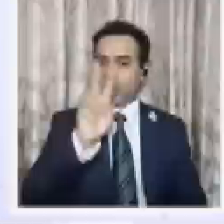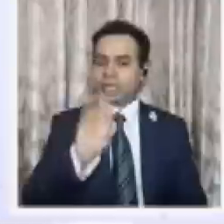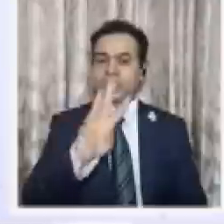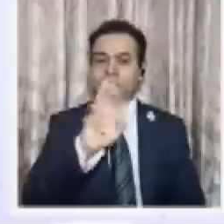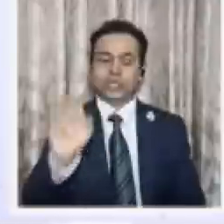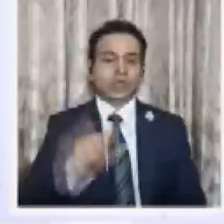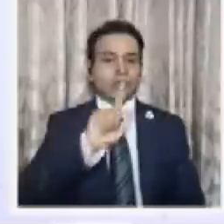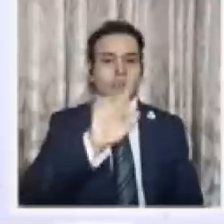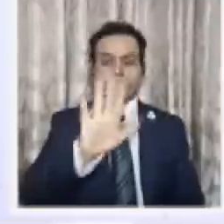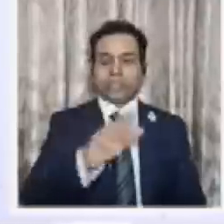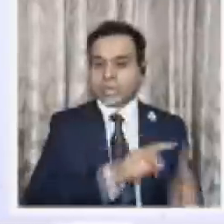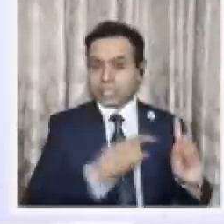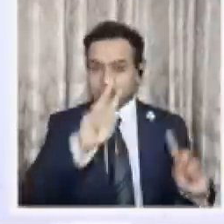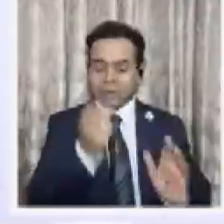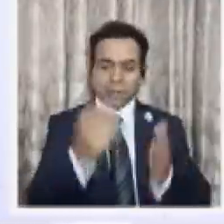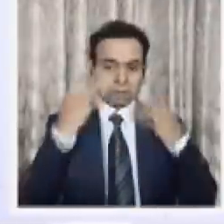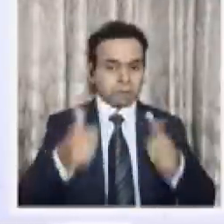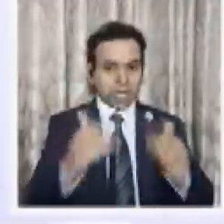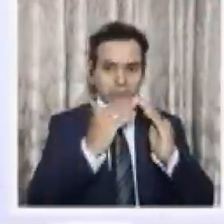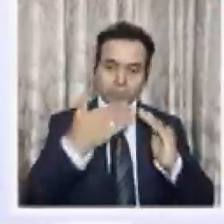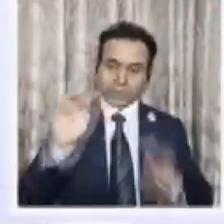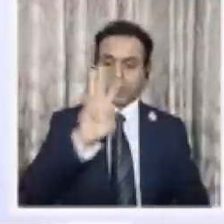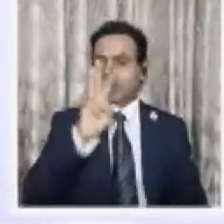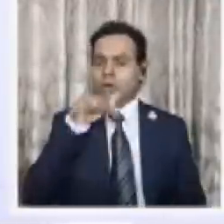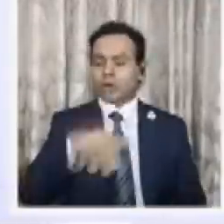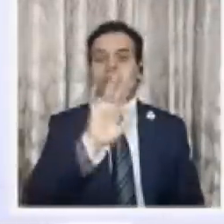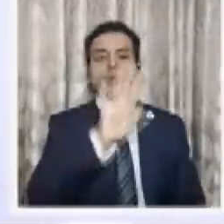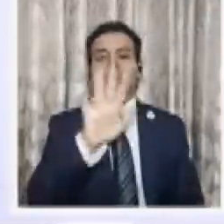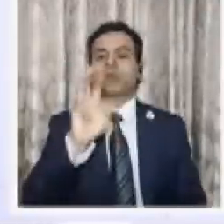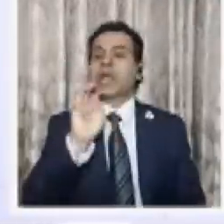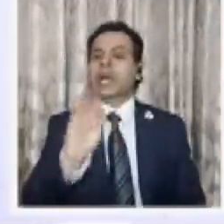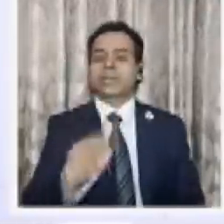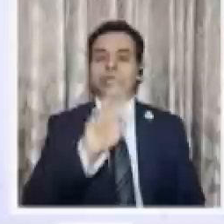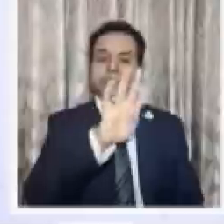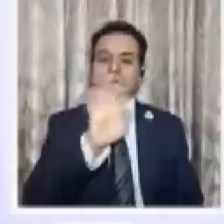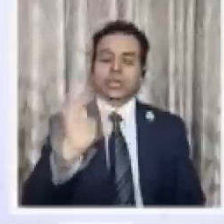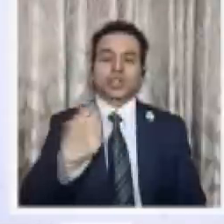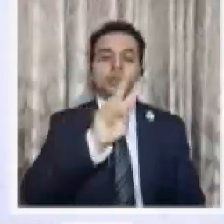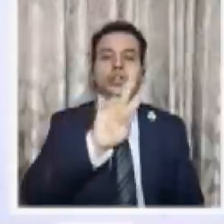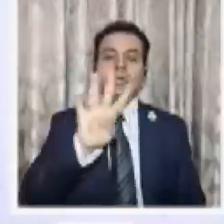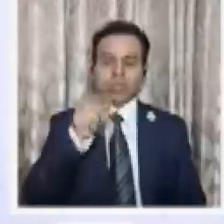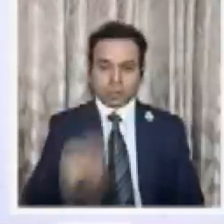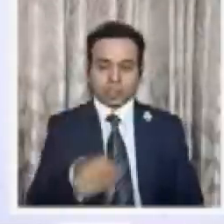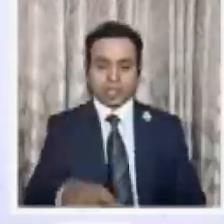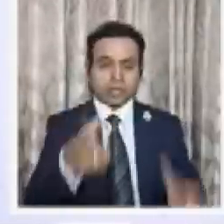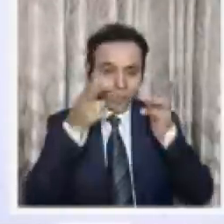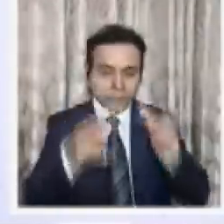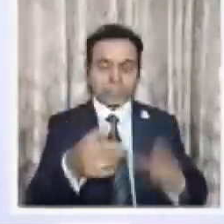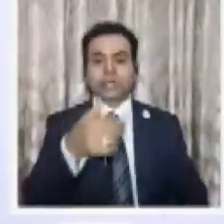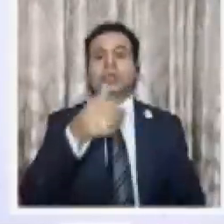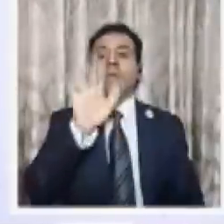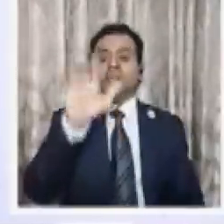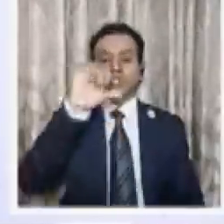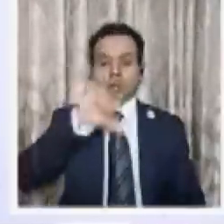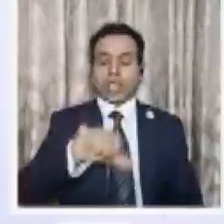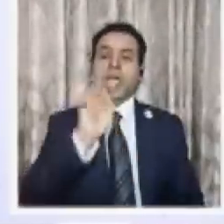414,503 জন। 24 ঘন্টায় কোয়ারেন্টাইন থেকে মুক্ত হয়েছেন 2,375 জন এবং এ পর্যন্ত ছাড় পেয়েছেন কোয়ারেন্টাইন থেকে